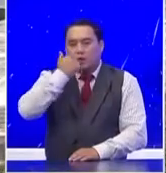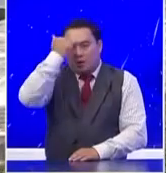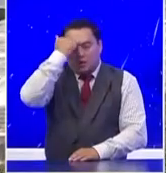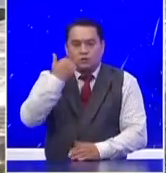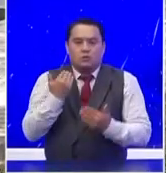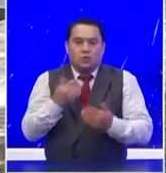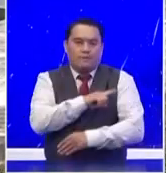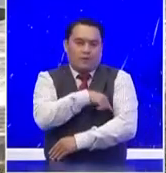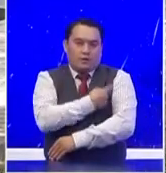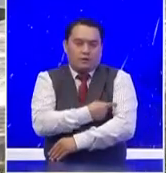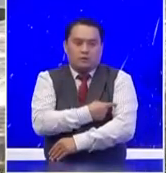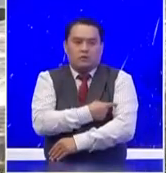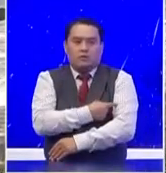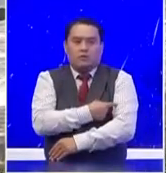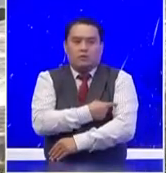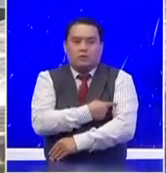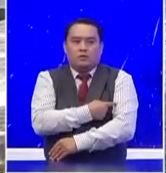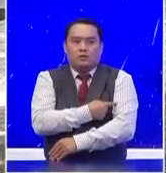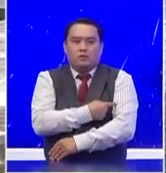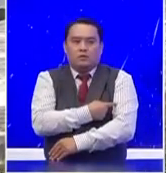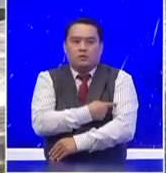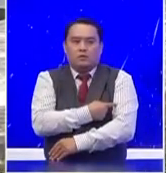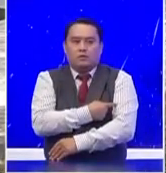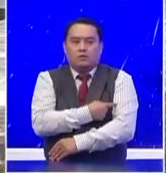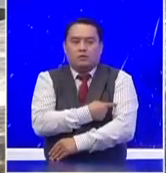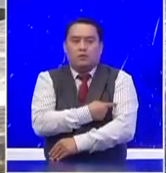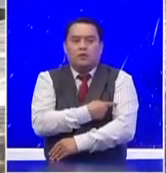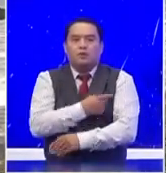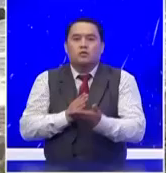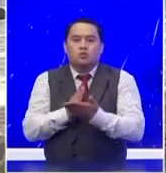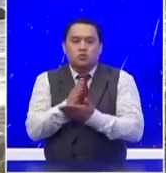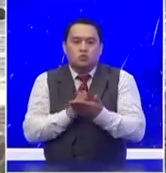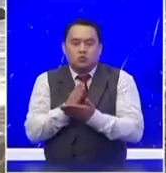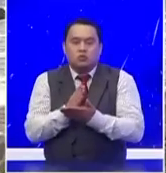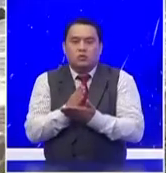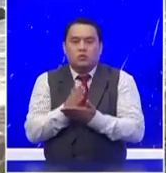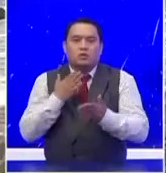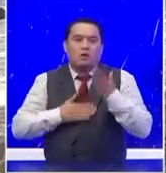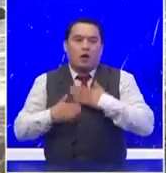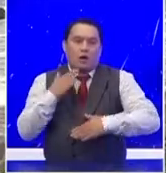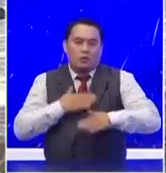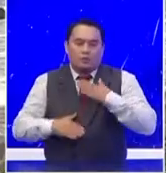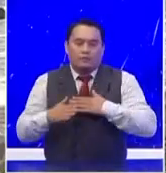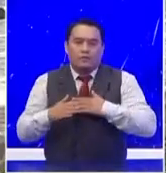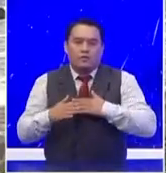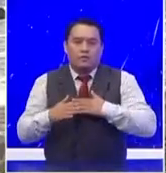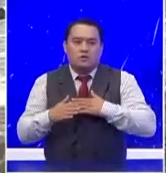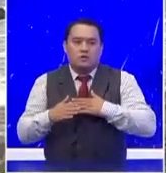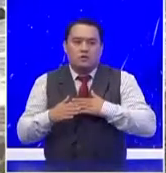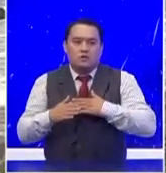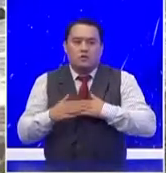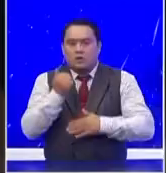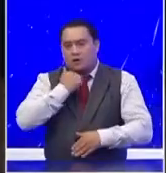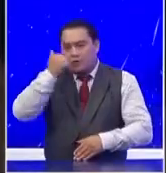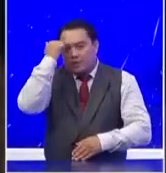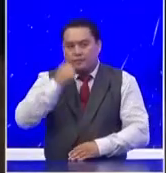азда болса біздің медбикелеріміз, жұмысшыларымыз осындай мәз боп жатырмыз деп атыр. Жетісуде еріктілеріне